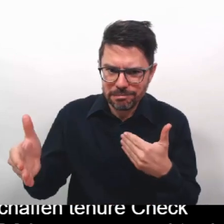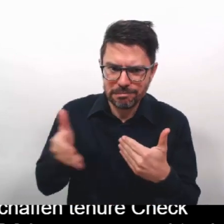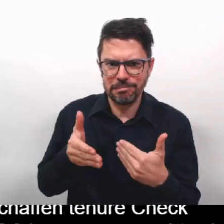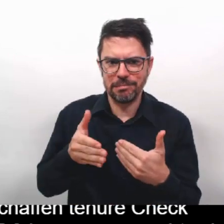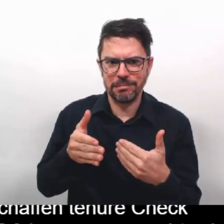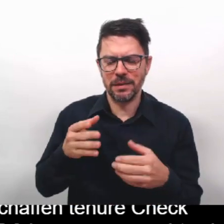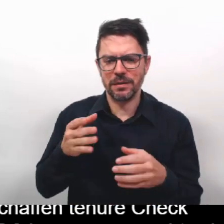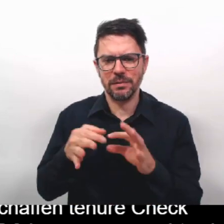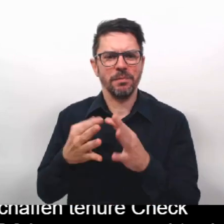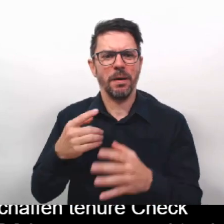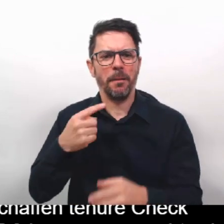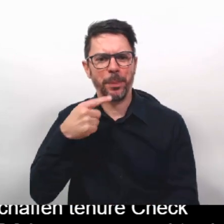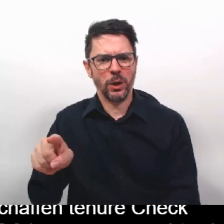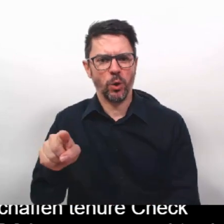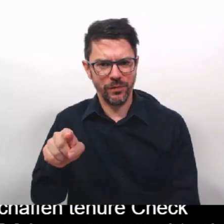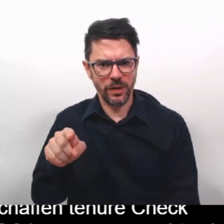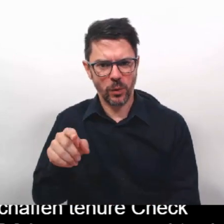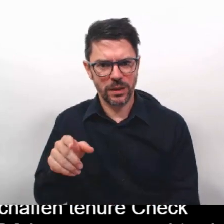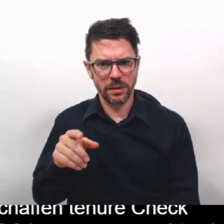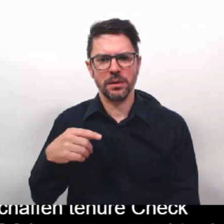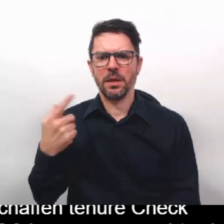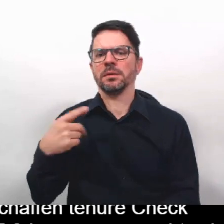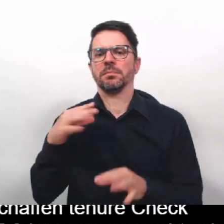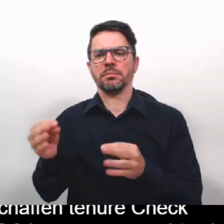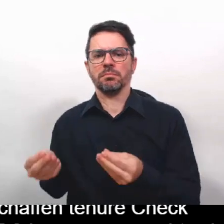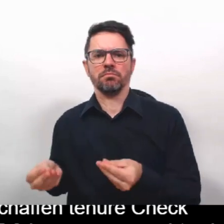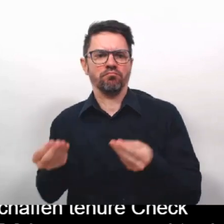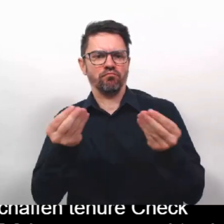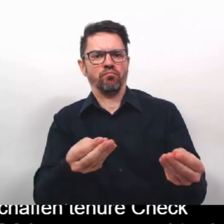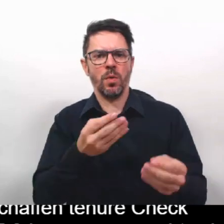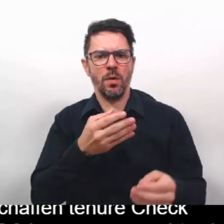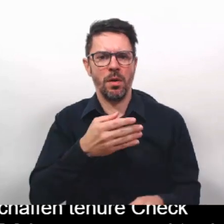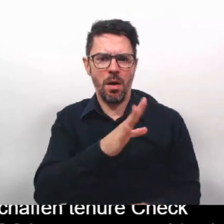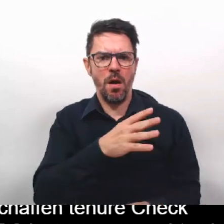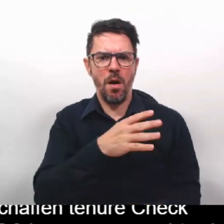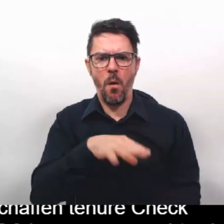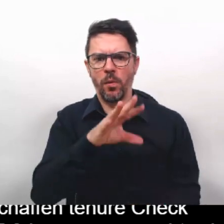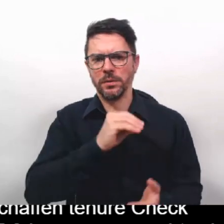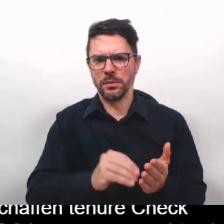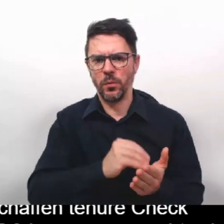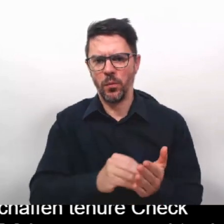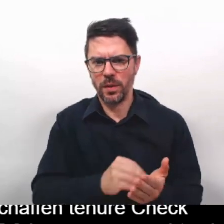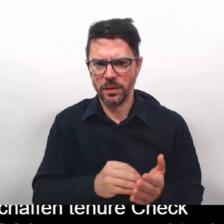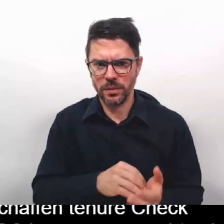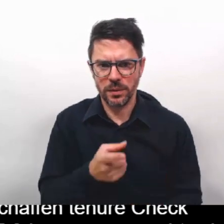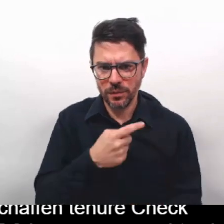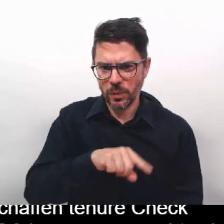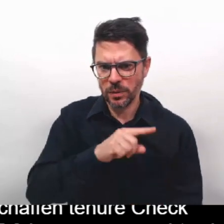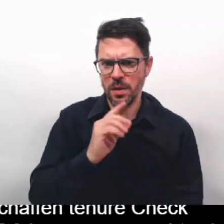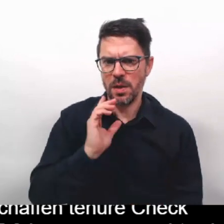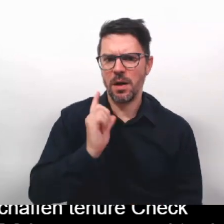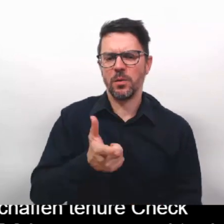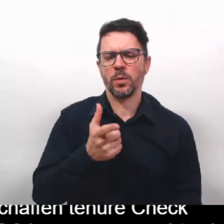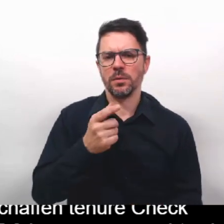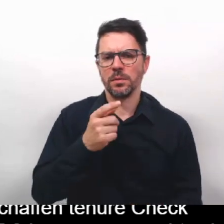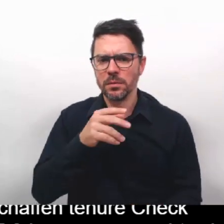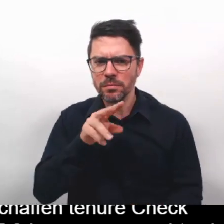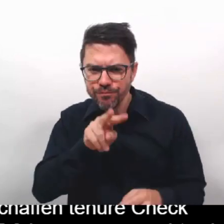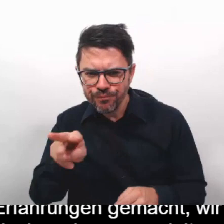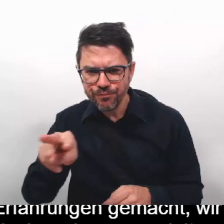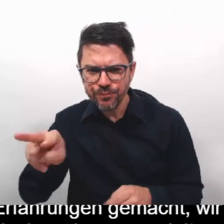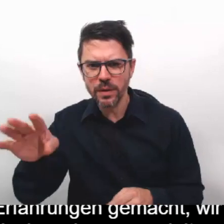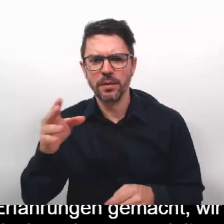Planungssicherheit, gerade auch für junge Menschen, die die akademische Laufbahn einschlagen möchten. Wir werden mir